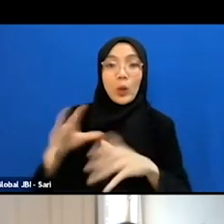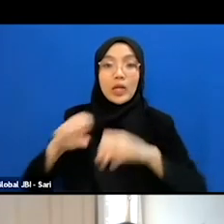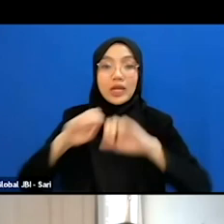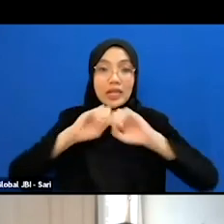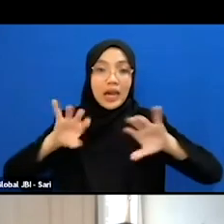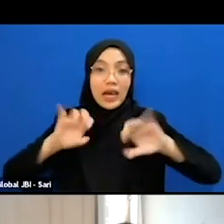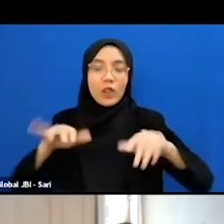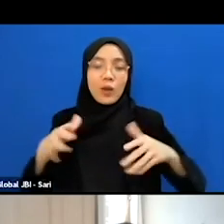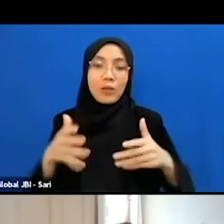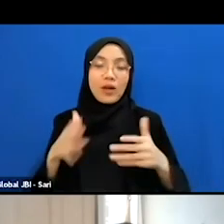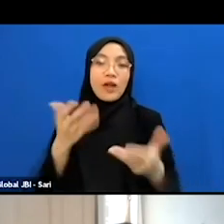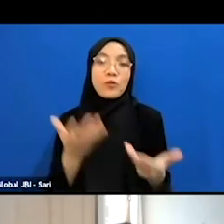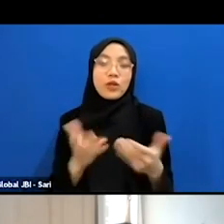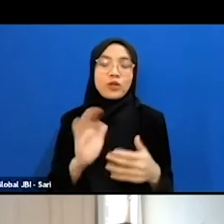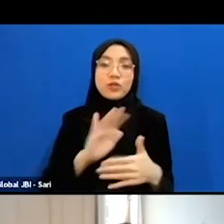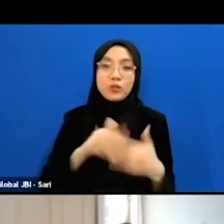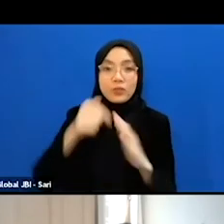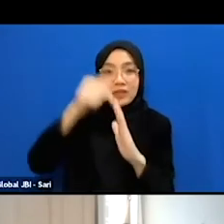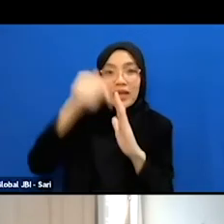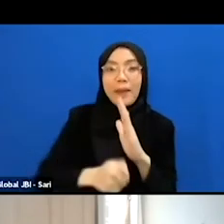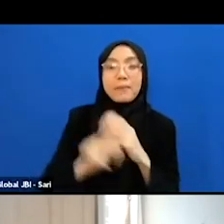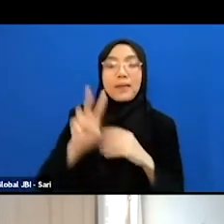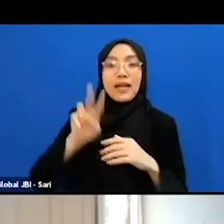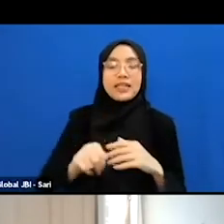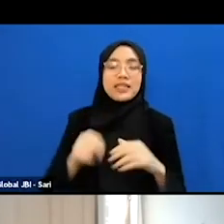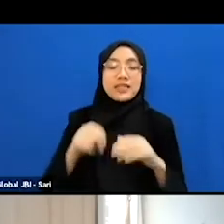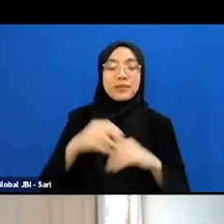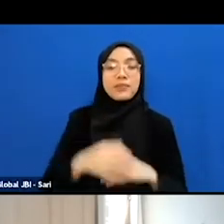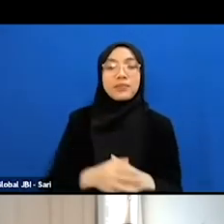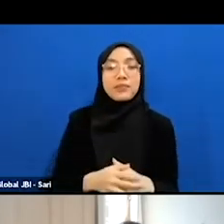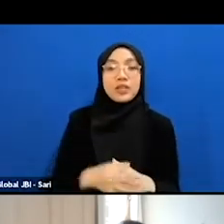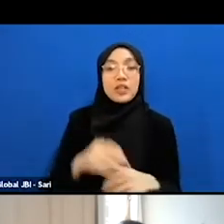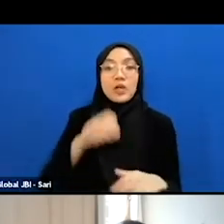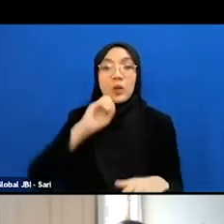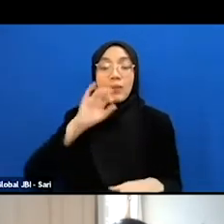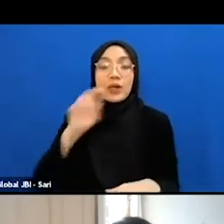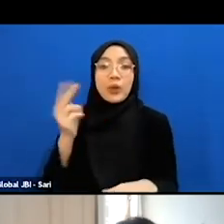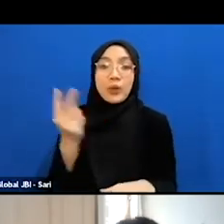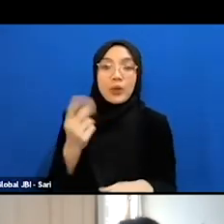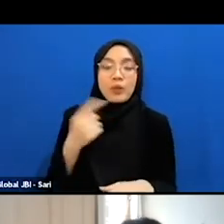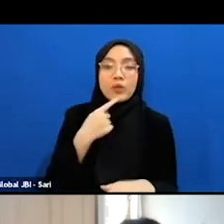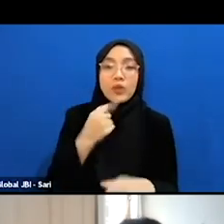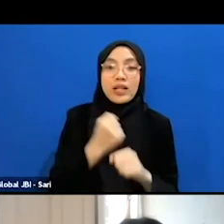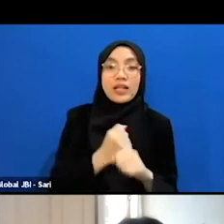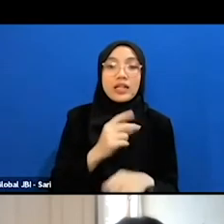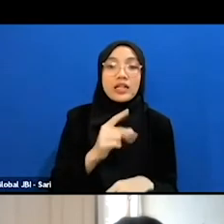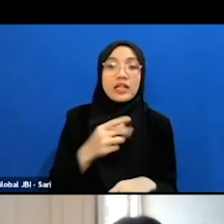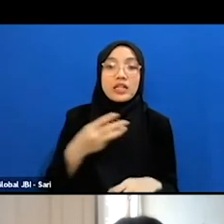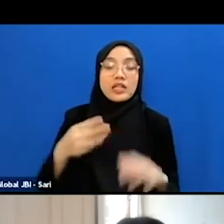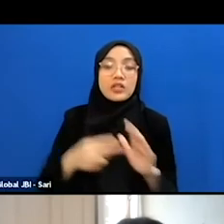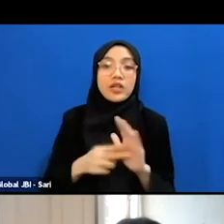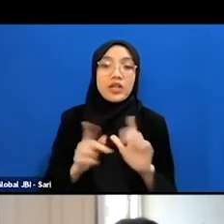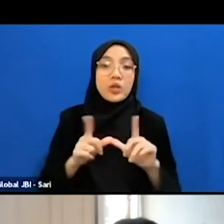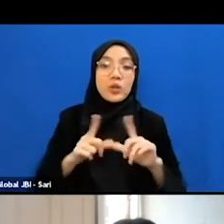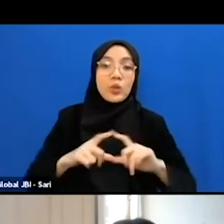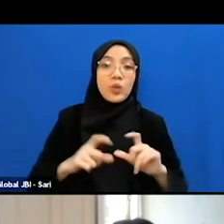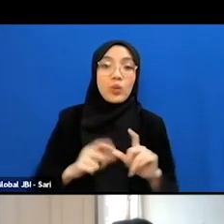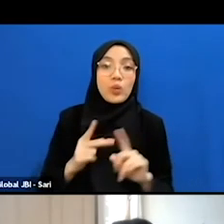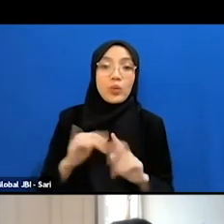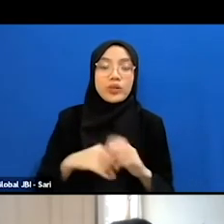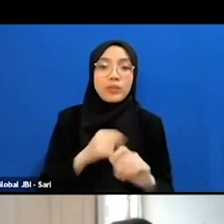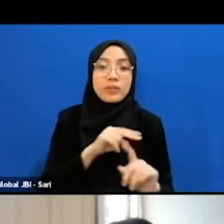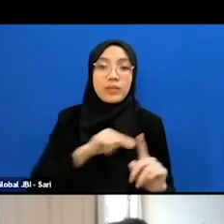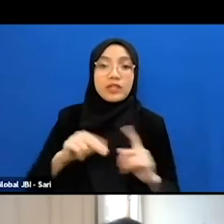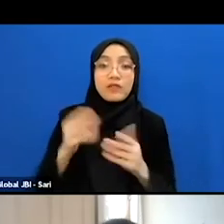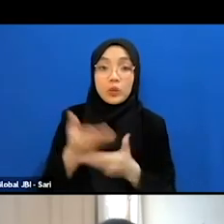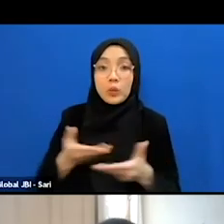apa mungkin itu aduh pendalaman lebih lanjut terus komen yang kedua sebetulnya untuk reducing eh perspektif lingkungan